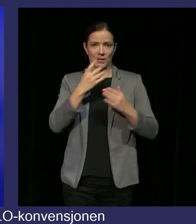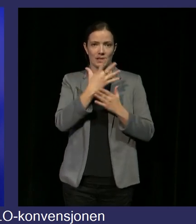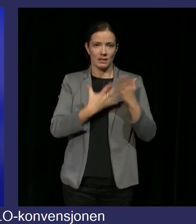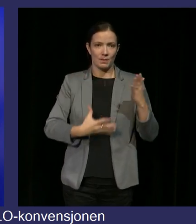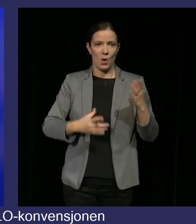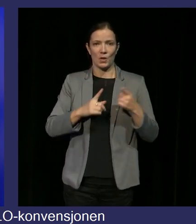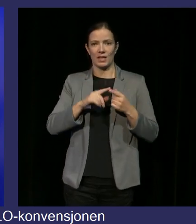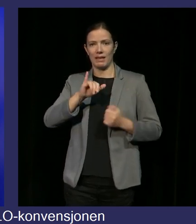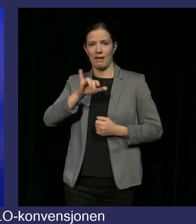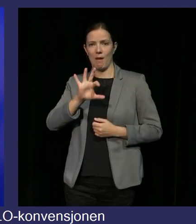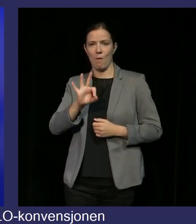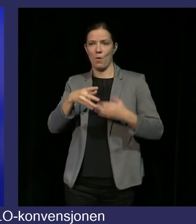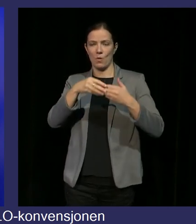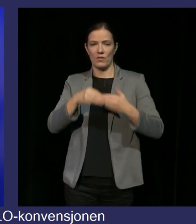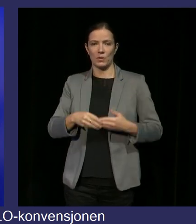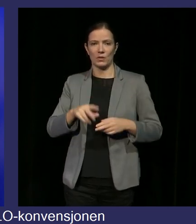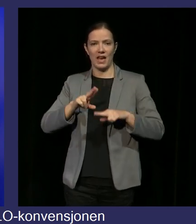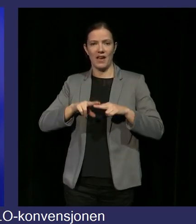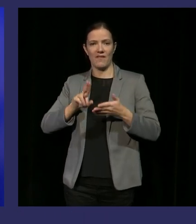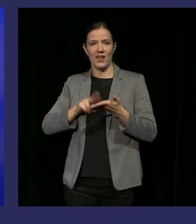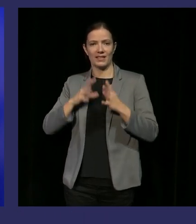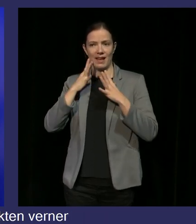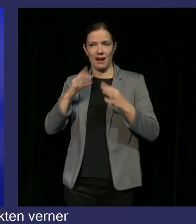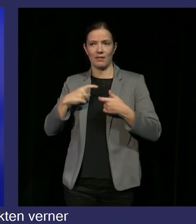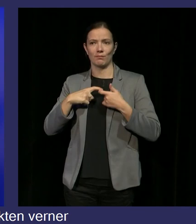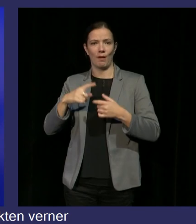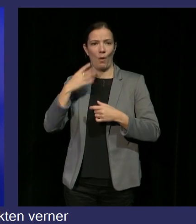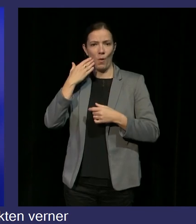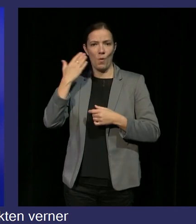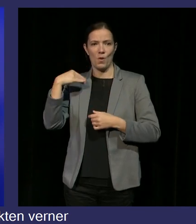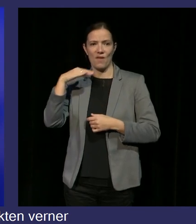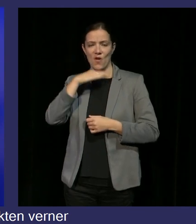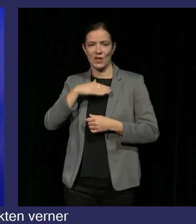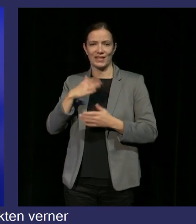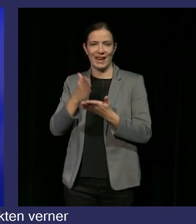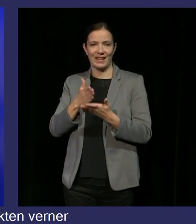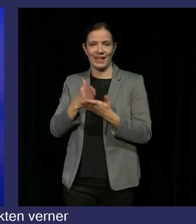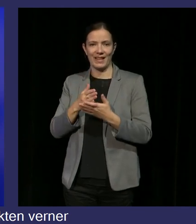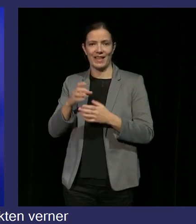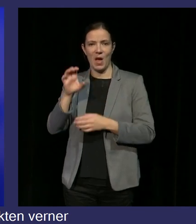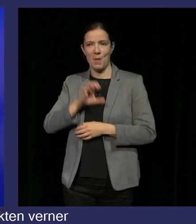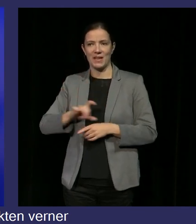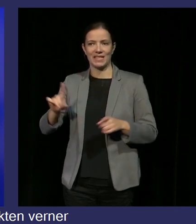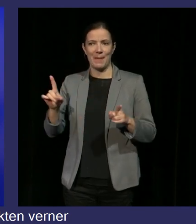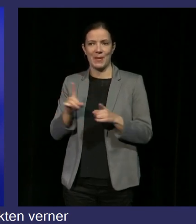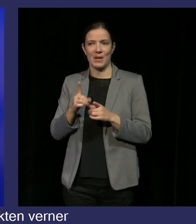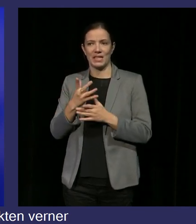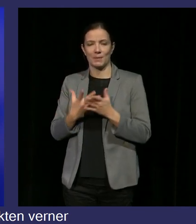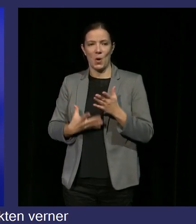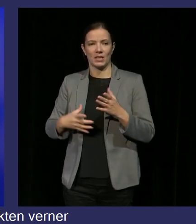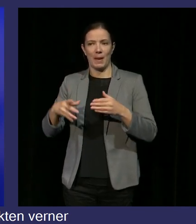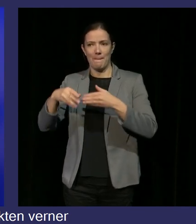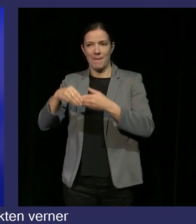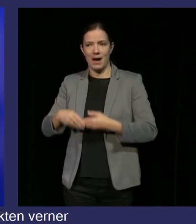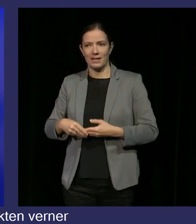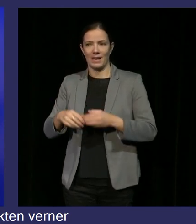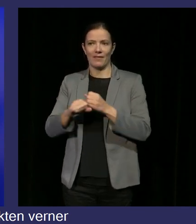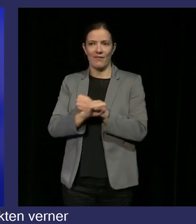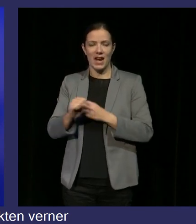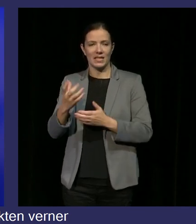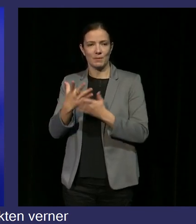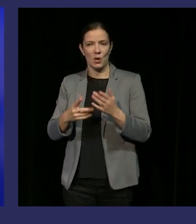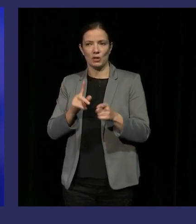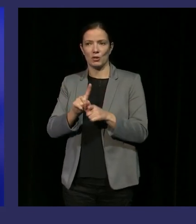i ILO-konvensjonen og FNs erklæring om urfolksrettigheter, den europeiske minoritetsspråkpakten, verner mindretalsspråk som kvensk, romani